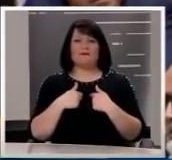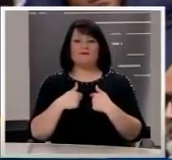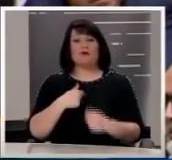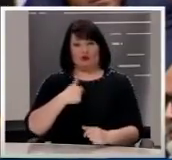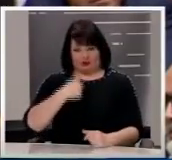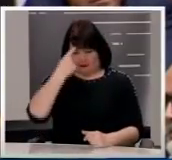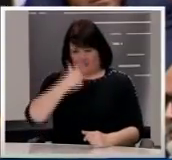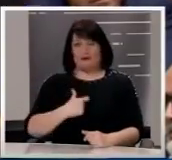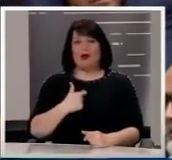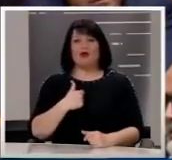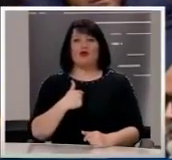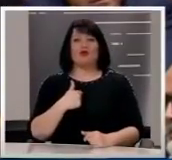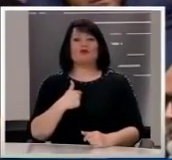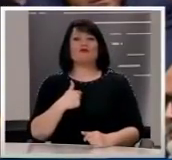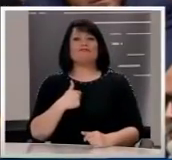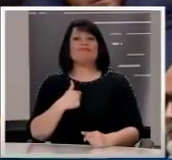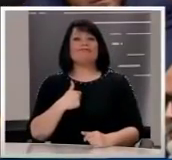εγώ